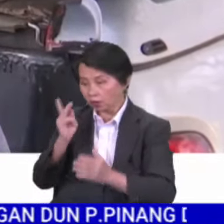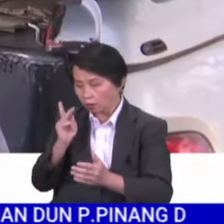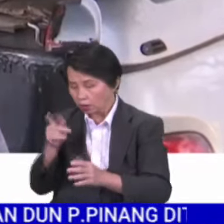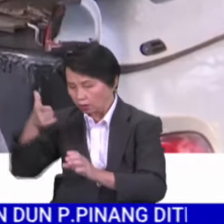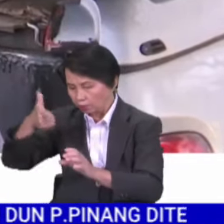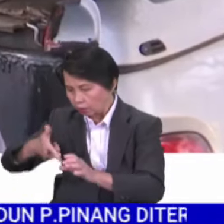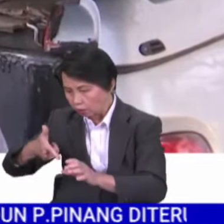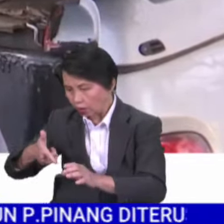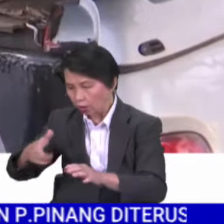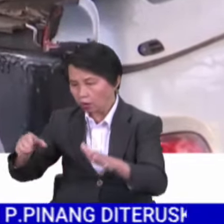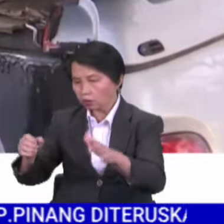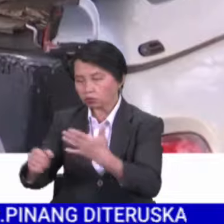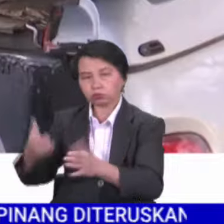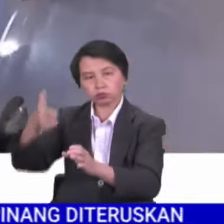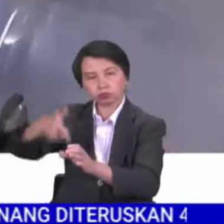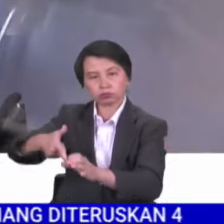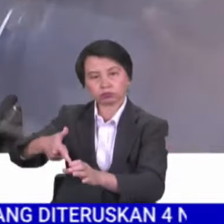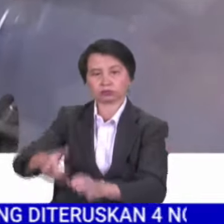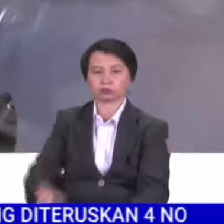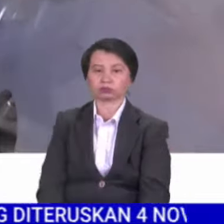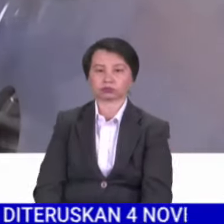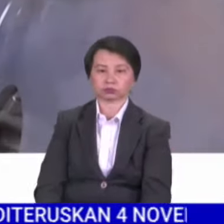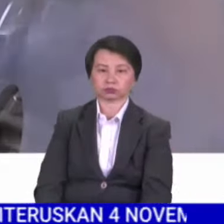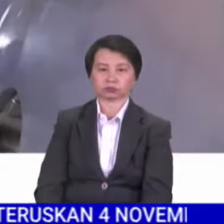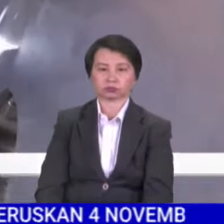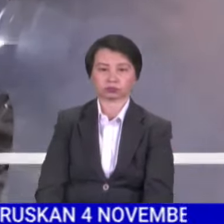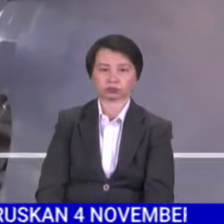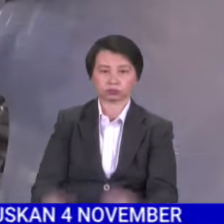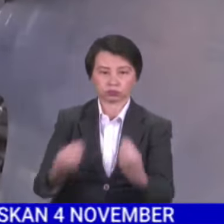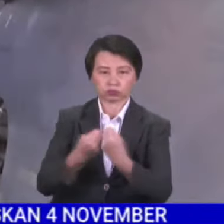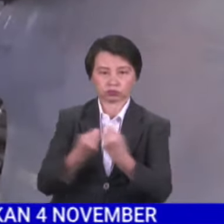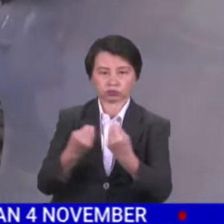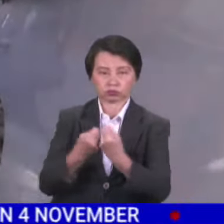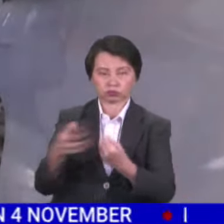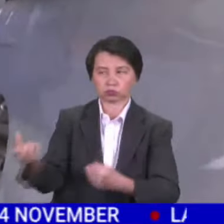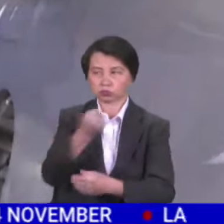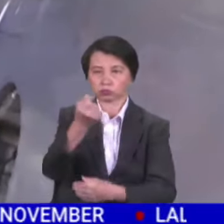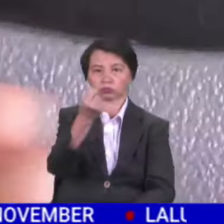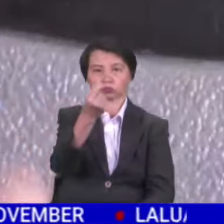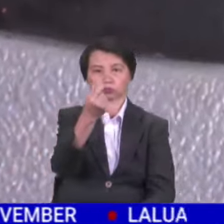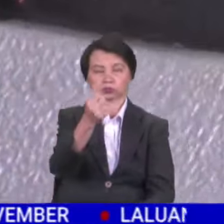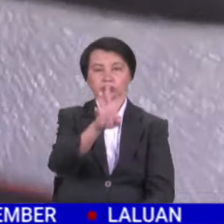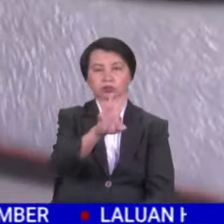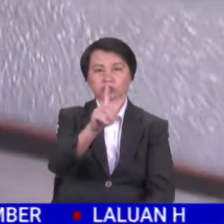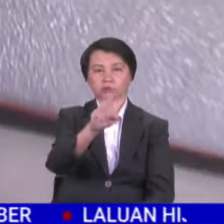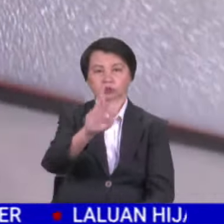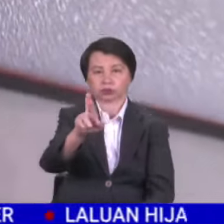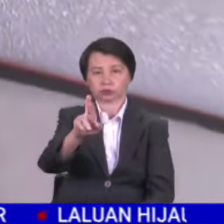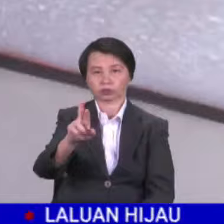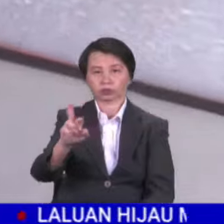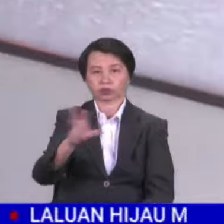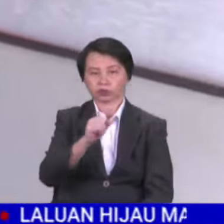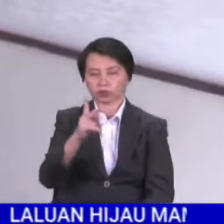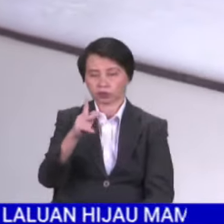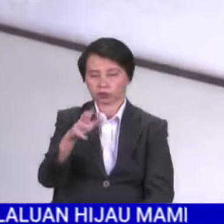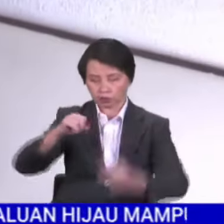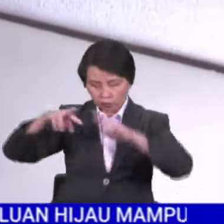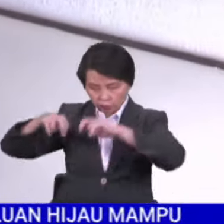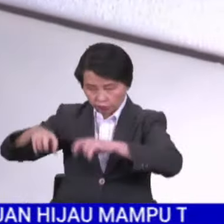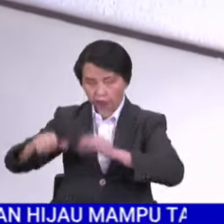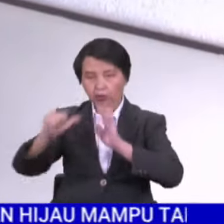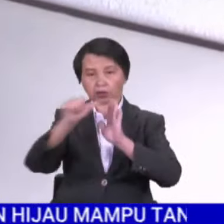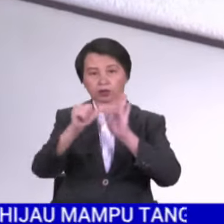telah diisilah sampai satu peringkat. Jumlah rampasan dianggarkan bernilai lebih RM41,000 dan kes disiasat di